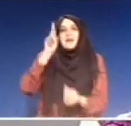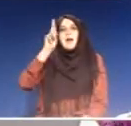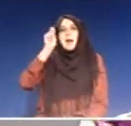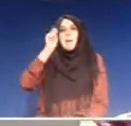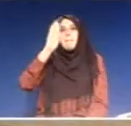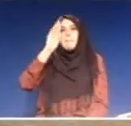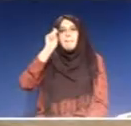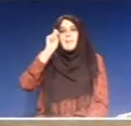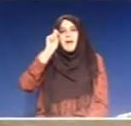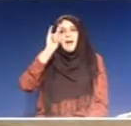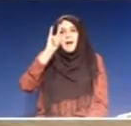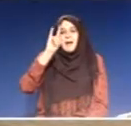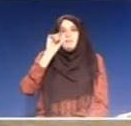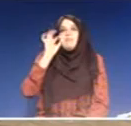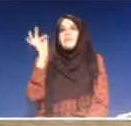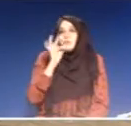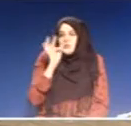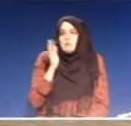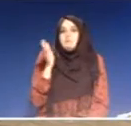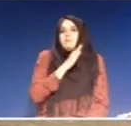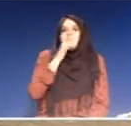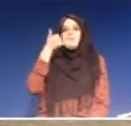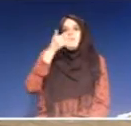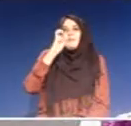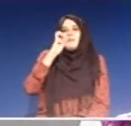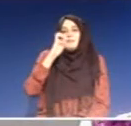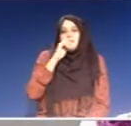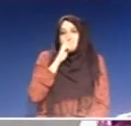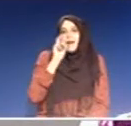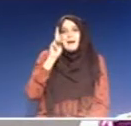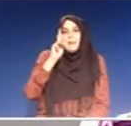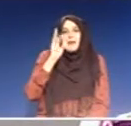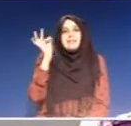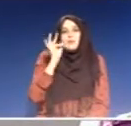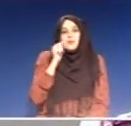تيزي وزو ثم جيجيجا من تيزي وزو. رابح من تيزي وزو، السلام عليكم سيد رابح.